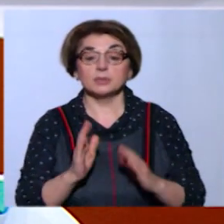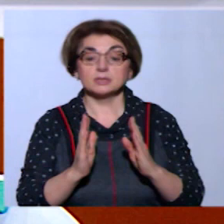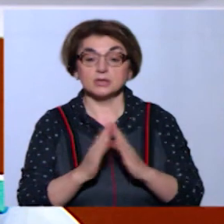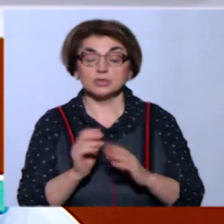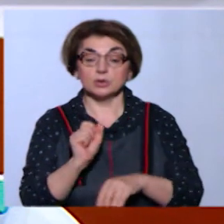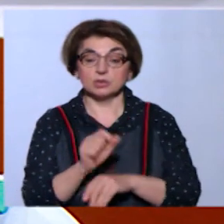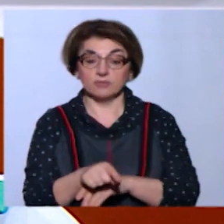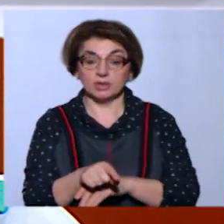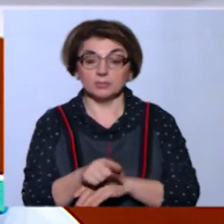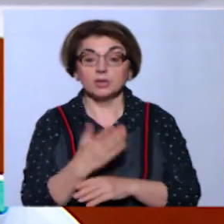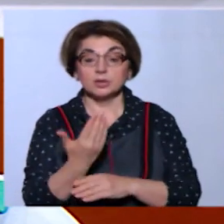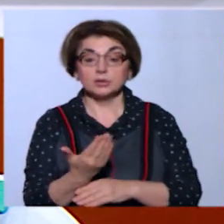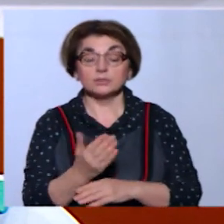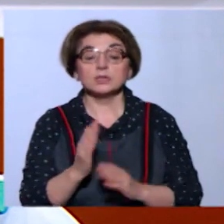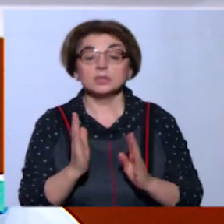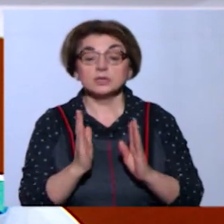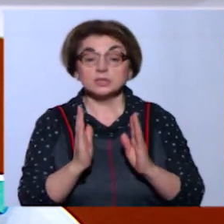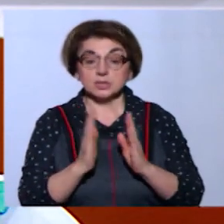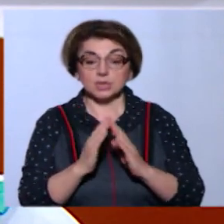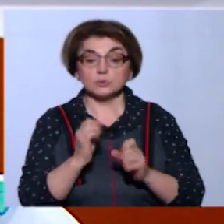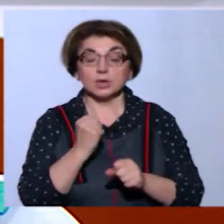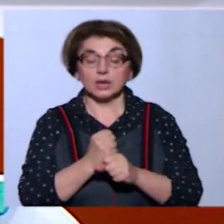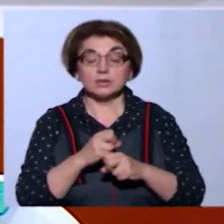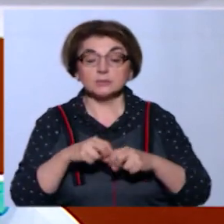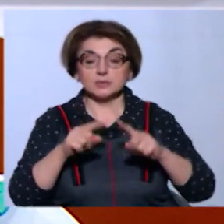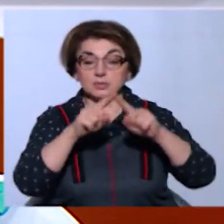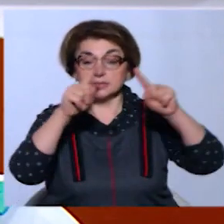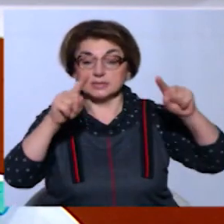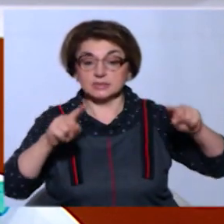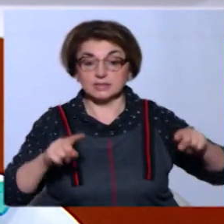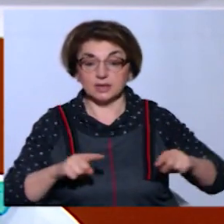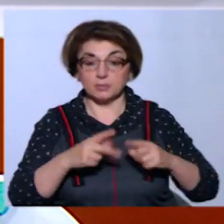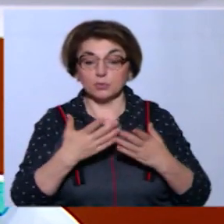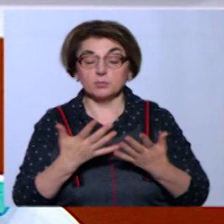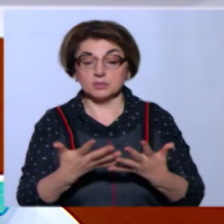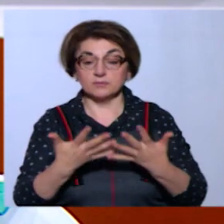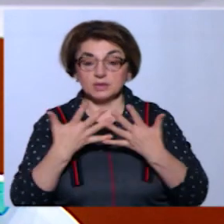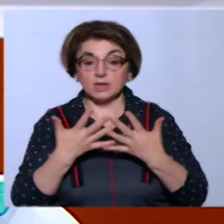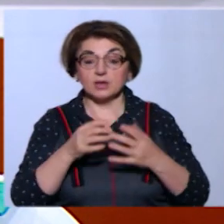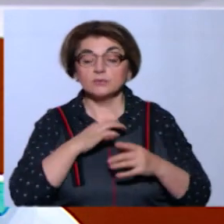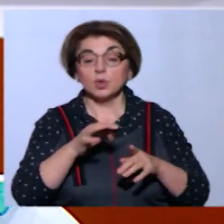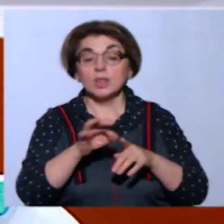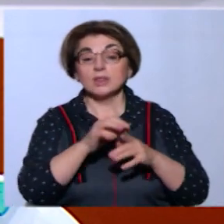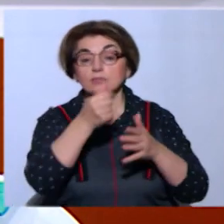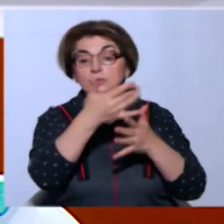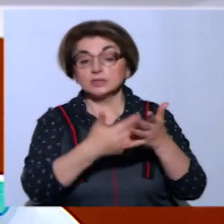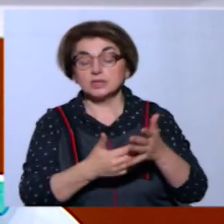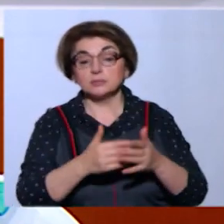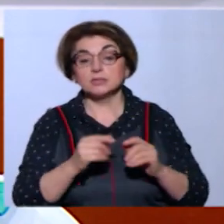დავალებას, თქვენ უნდა შექმნათ სქემა, რომელიც გამოსახავს ნერვული სისტემის